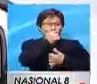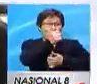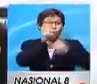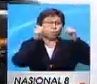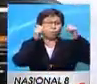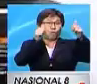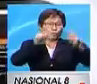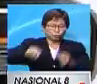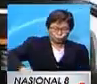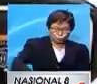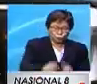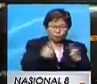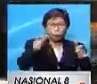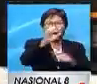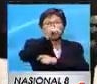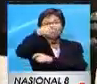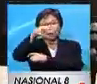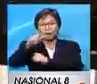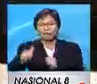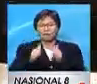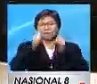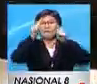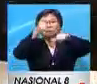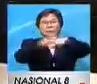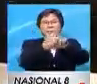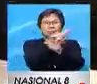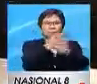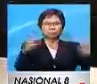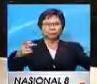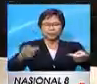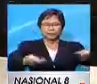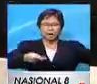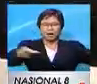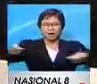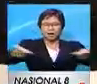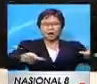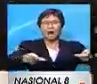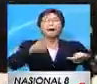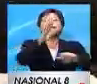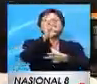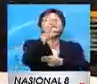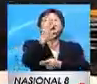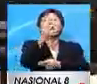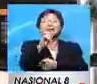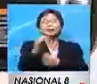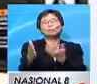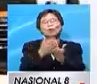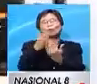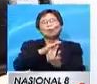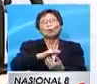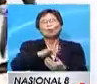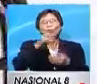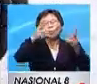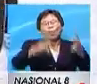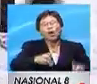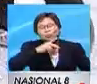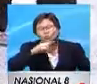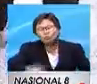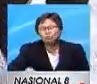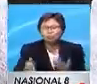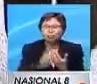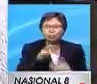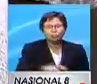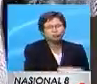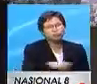menunaikan SPR buat julung kali menyediakan kereta bagi untuk memudahkan pergerakan pengundi warga emas ke